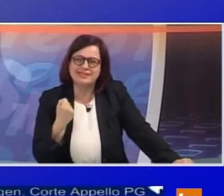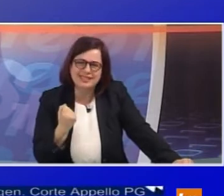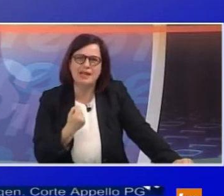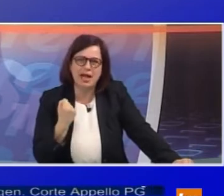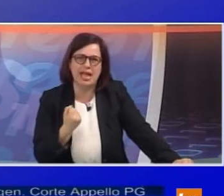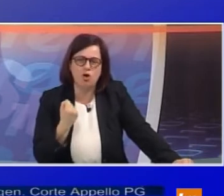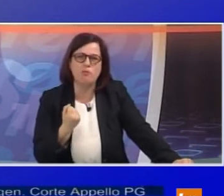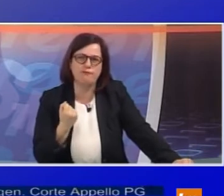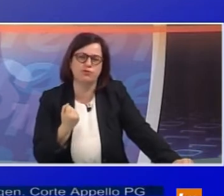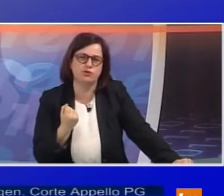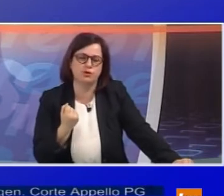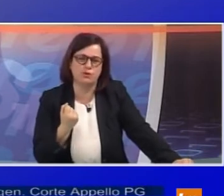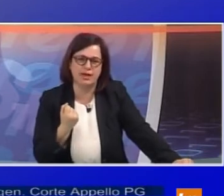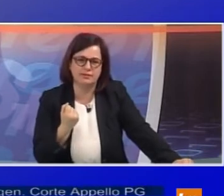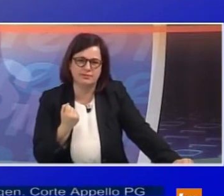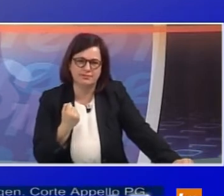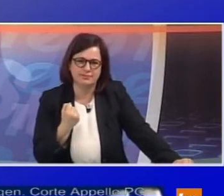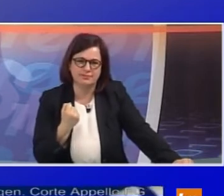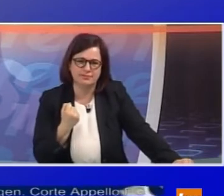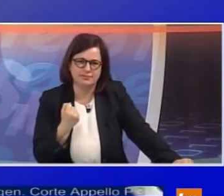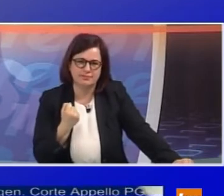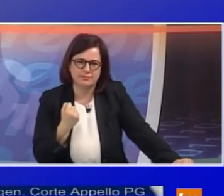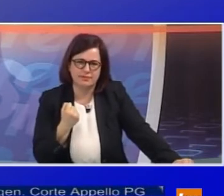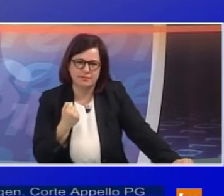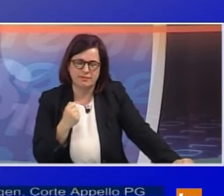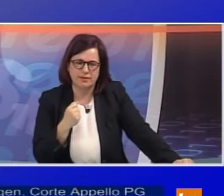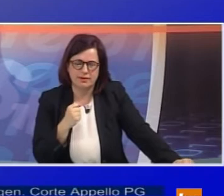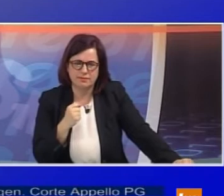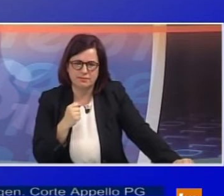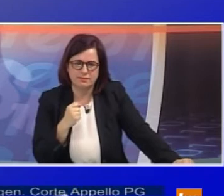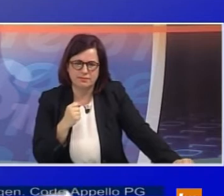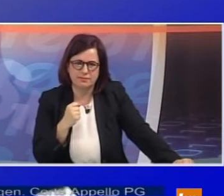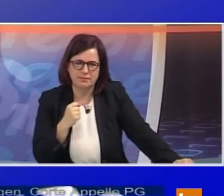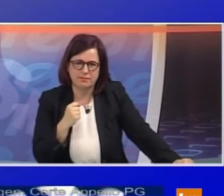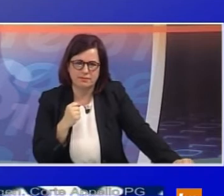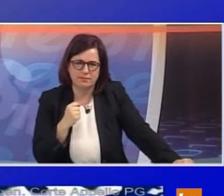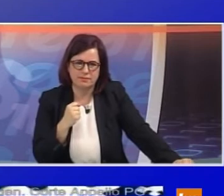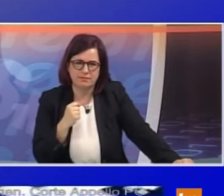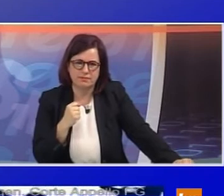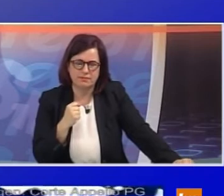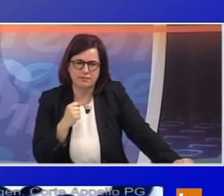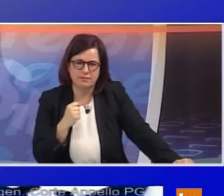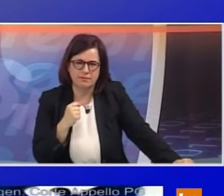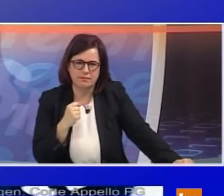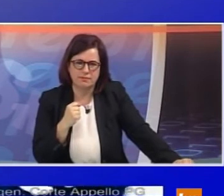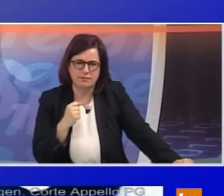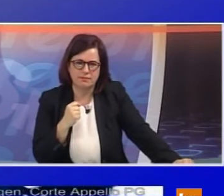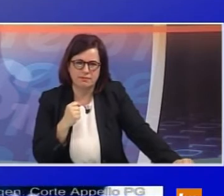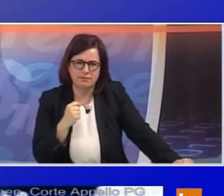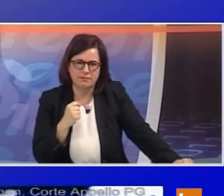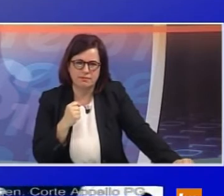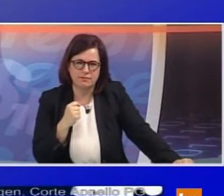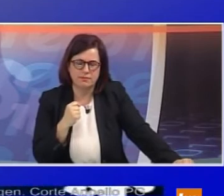un sistema che come funziona? Facciamo un esempio, io ho un piccolo negozietto, ho un piccolo bed